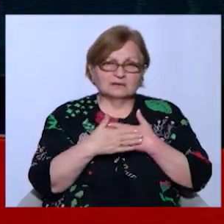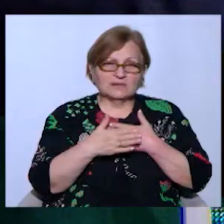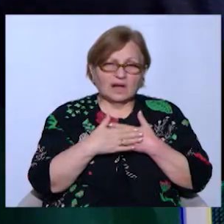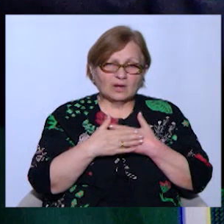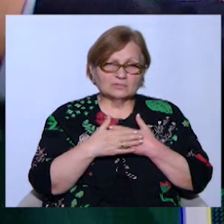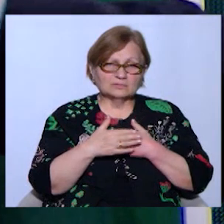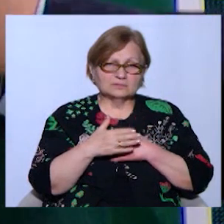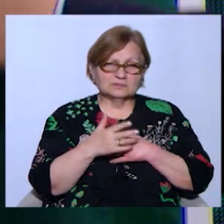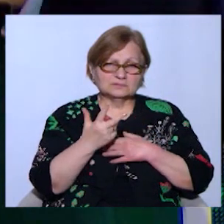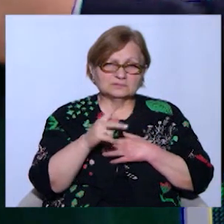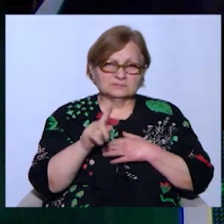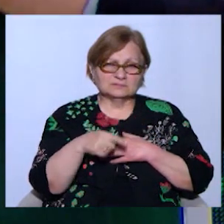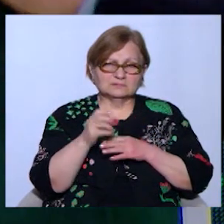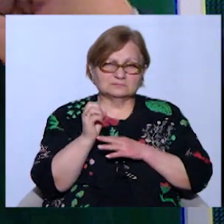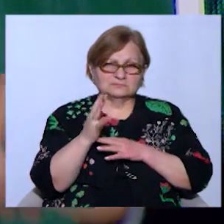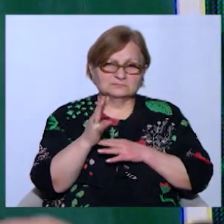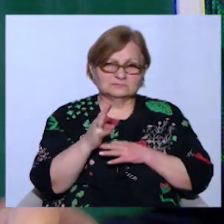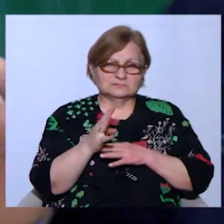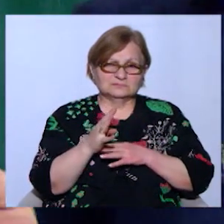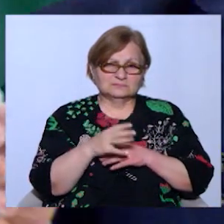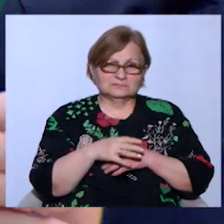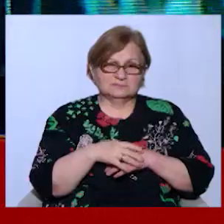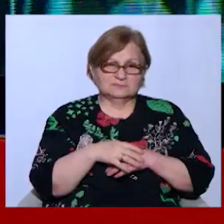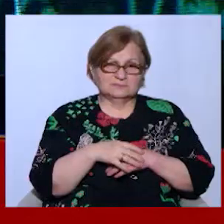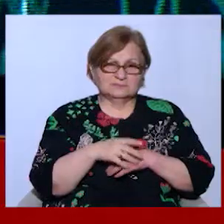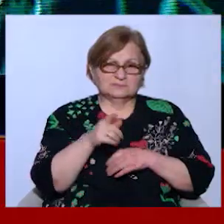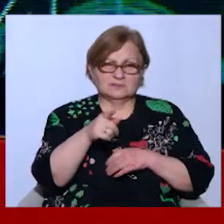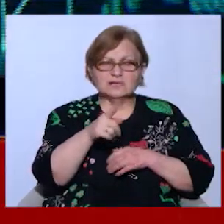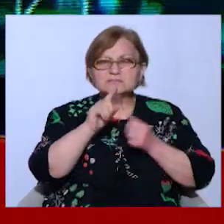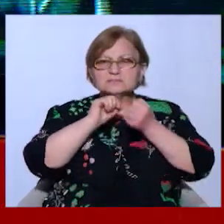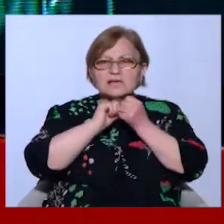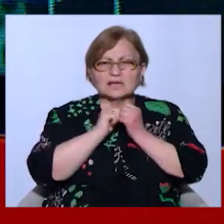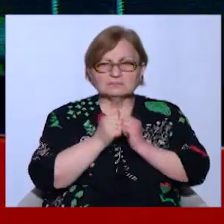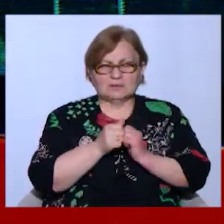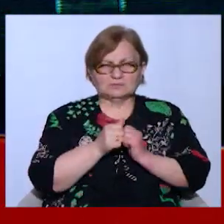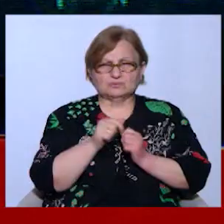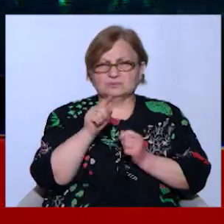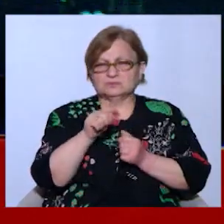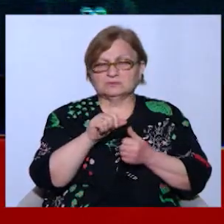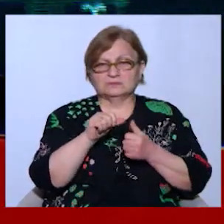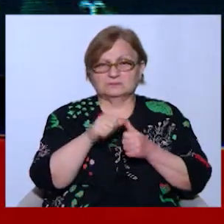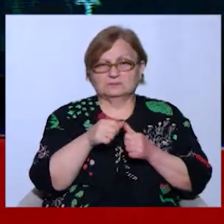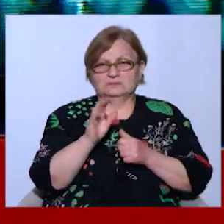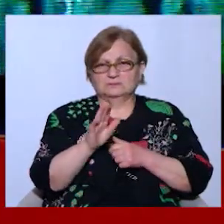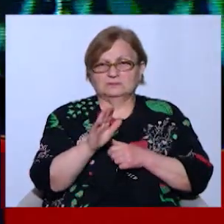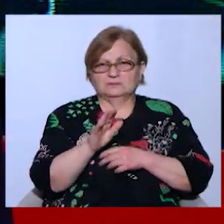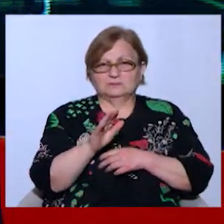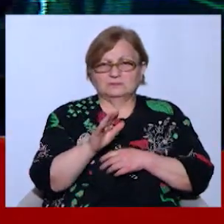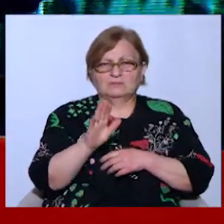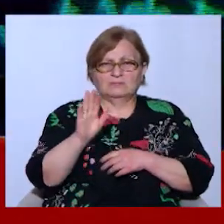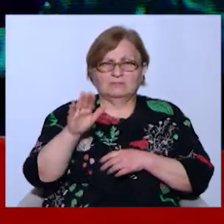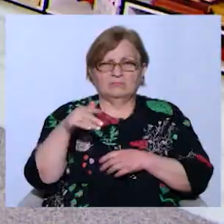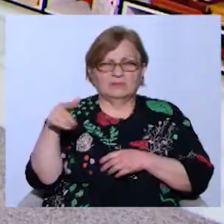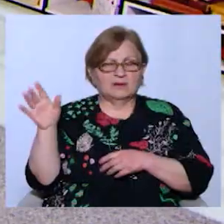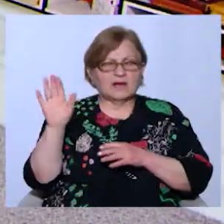ტოლია 3.14 მიასერის. აი ეს ასე უნდა დავემახსოვროთ. შემდეგ 4-ის მერე რაღაც რიცხვები გრძელდება,